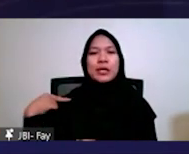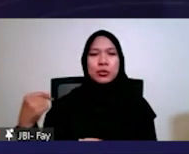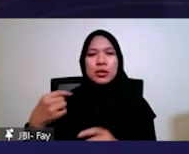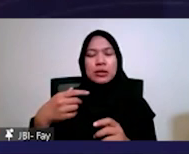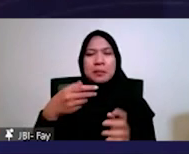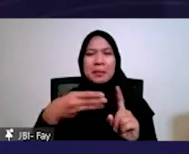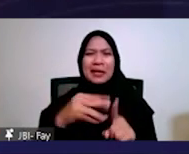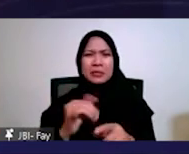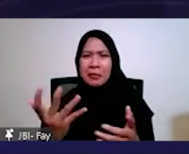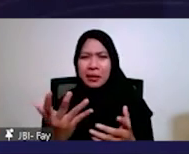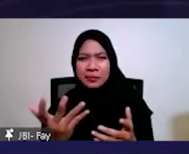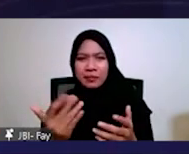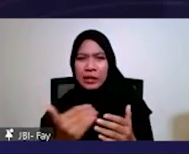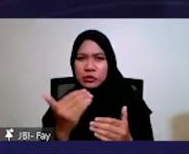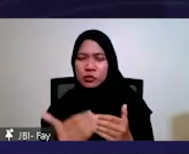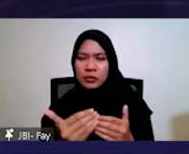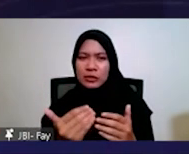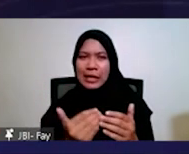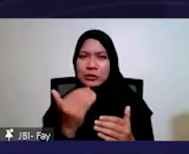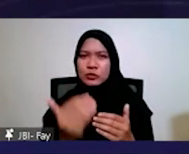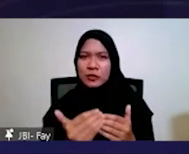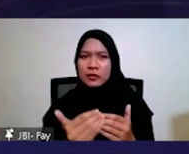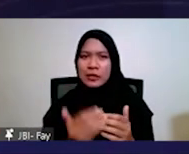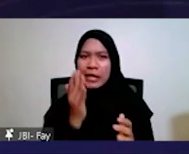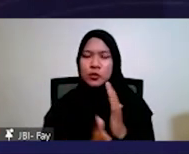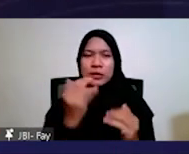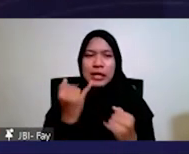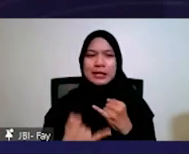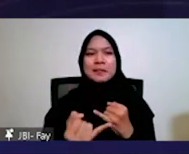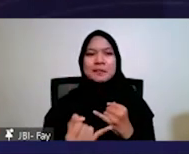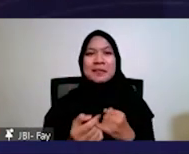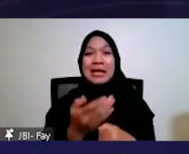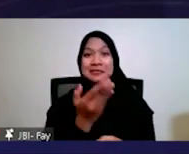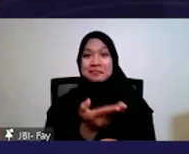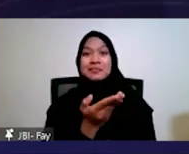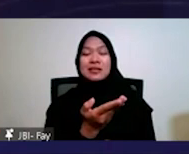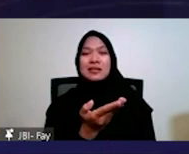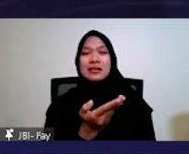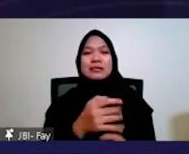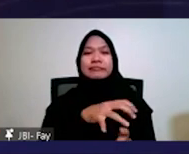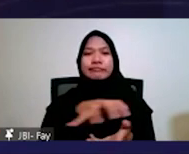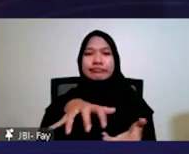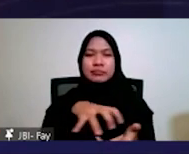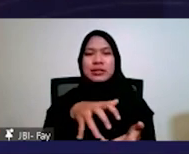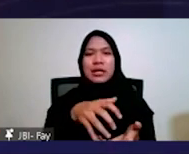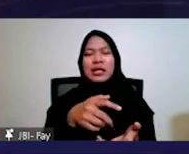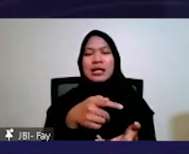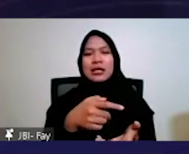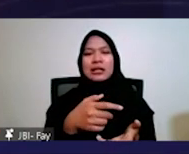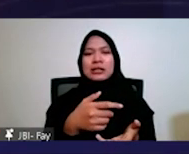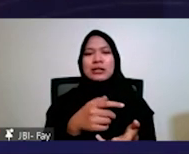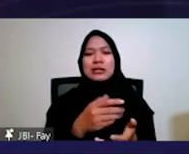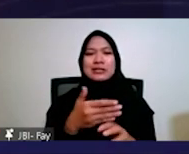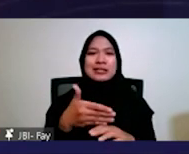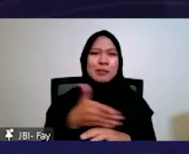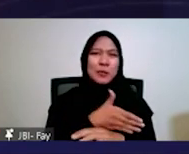saja ya lanjut saja langsung terakhir Nah inilah ramuan jamunya saya sebelumnya boleh